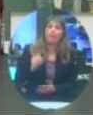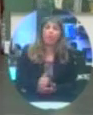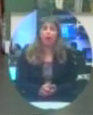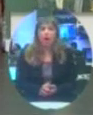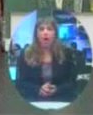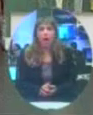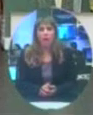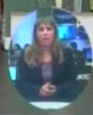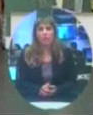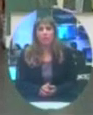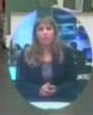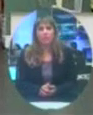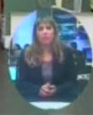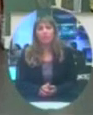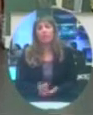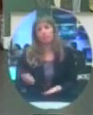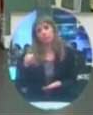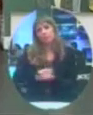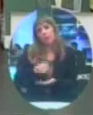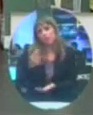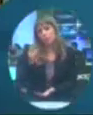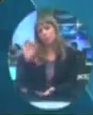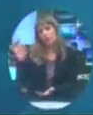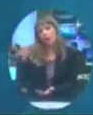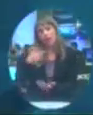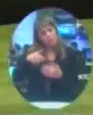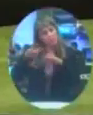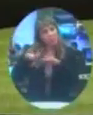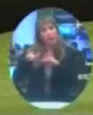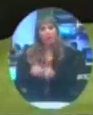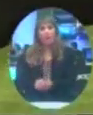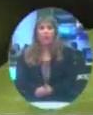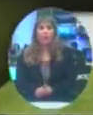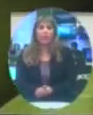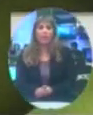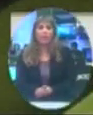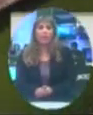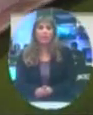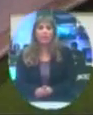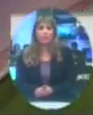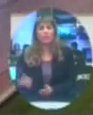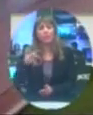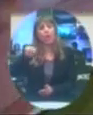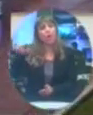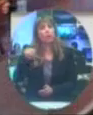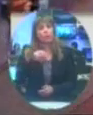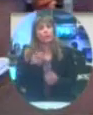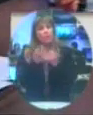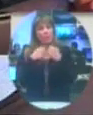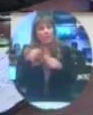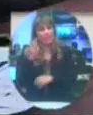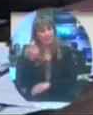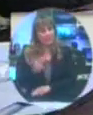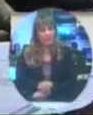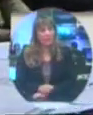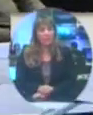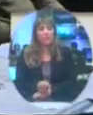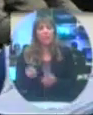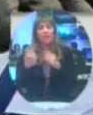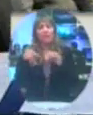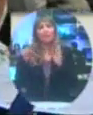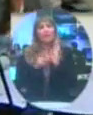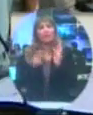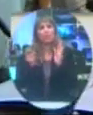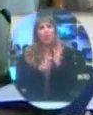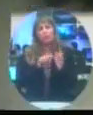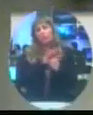תקציבית, מבחינת ההשקעה בזה, ואני מברך אותך על כך. עוד נושא שעסקו בו בוועדת הכספים, הוועדה דורשת כיסוי מלא